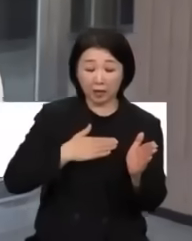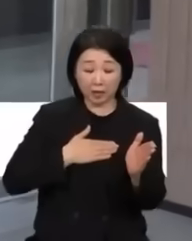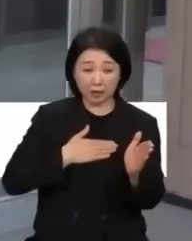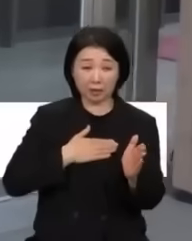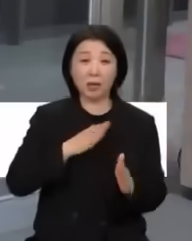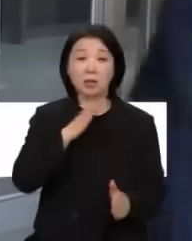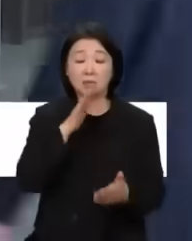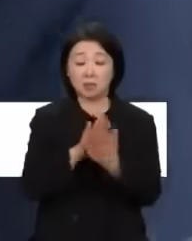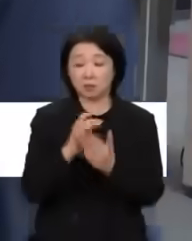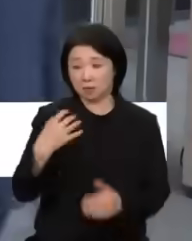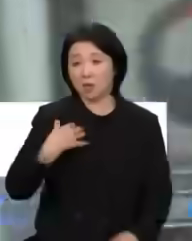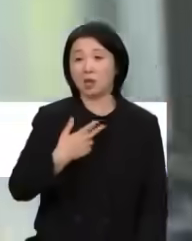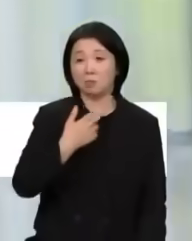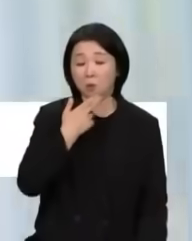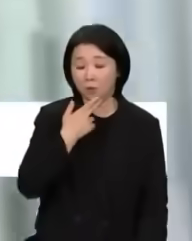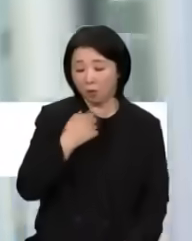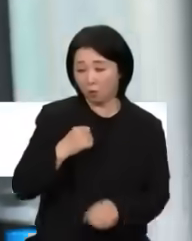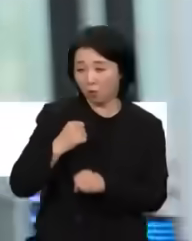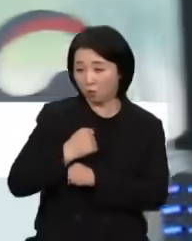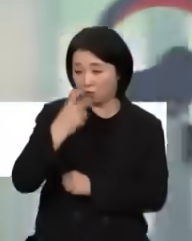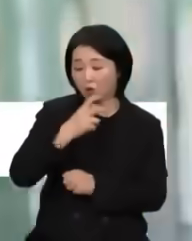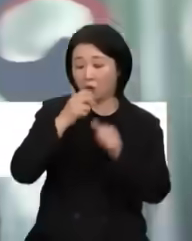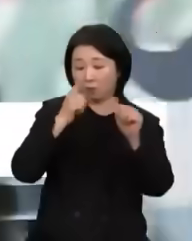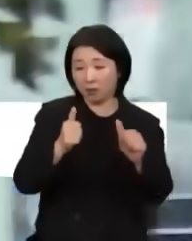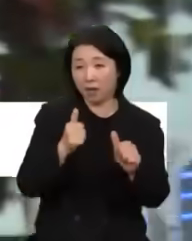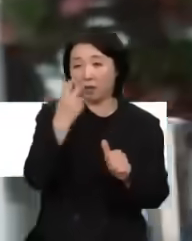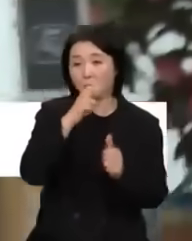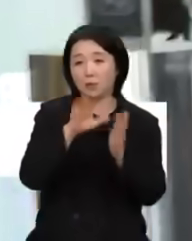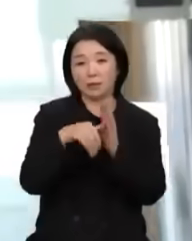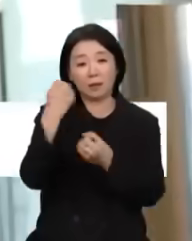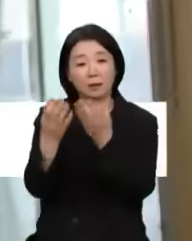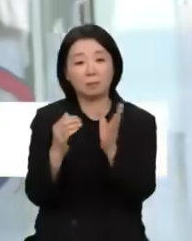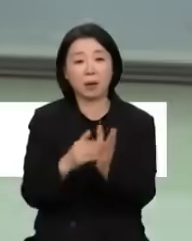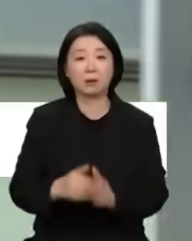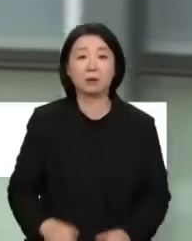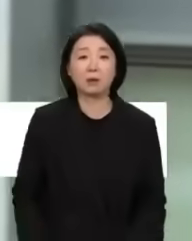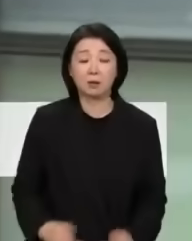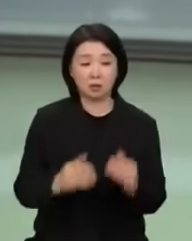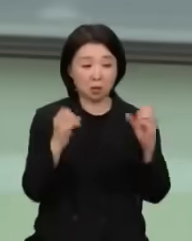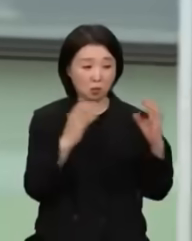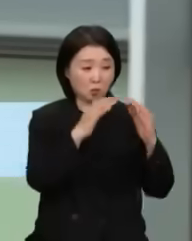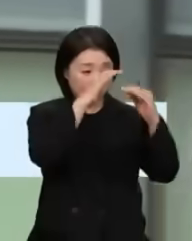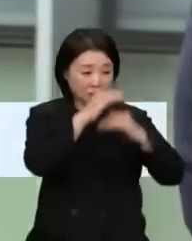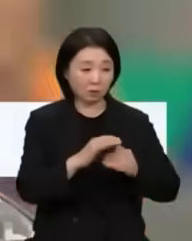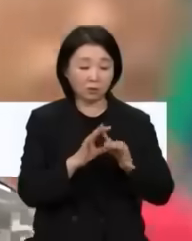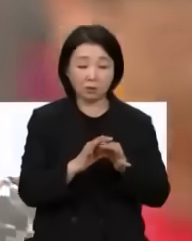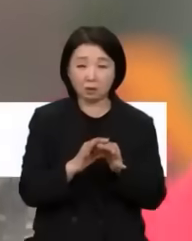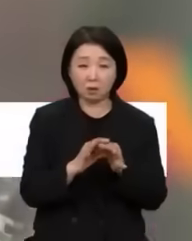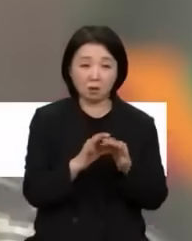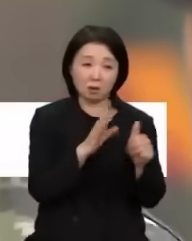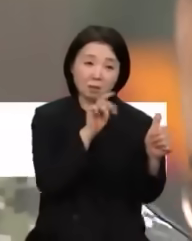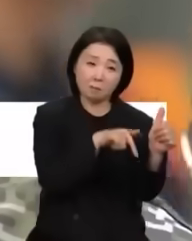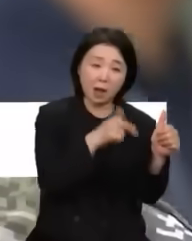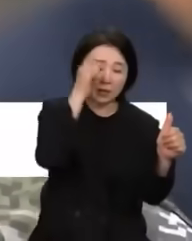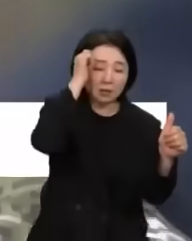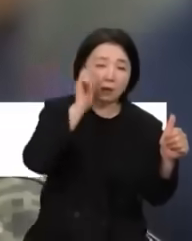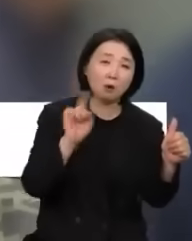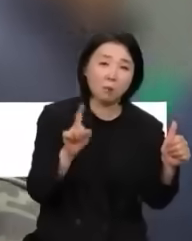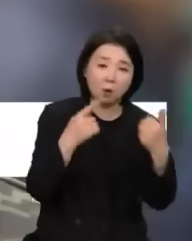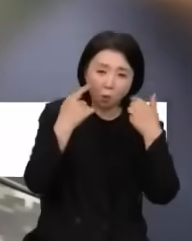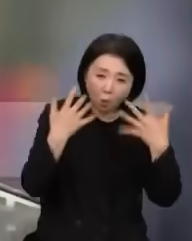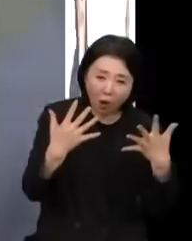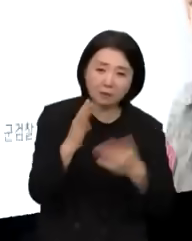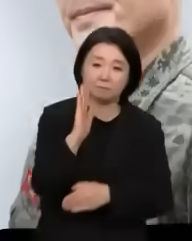책임이 없다고 군검찰 조사에서 강변한 것으로 풀이됩니다. 이 통화에 대한 박 전 단장의 기억 속 표현은 보다